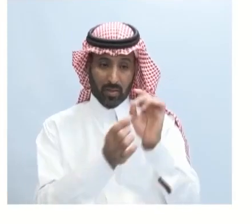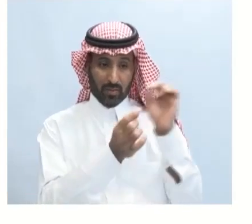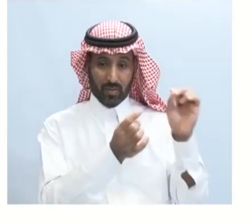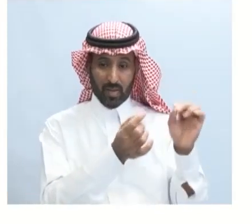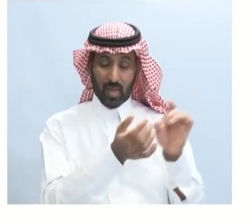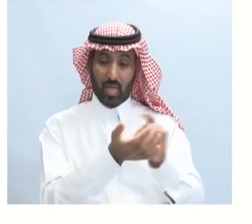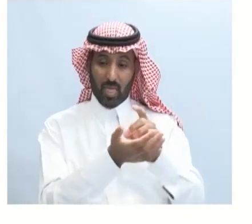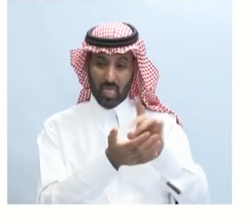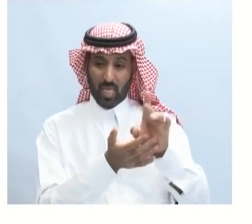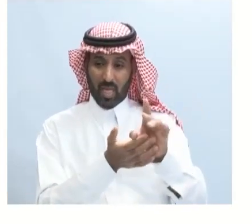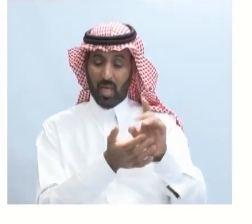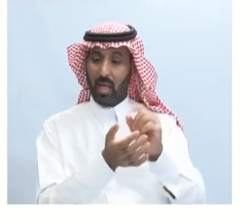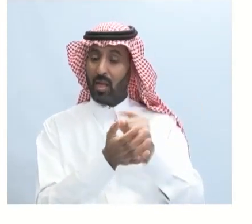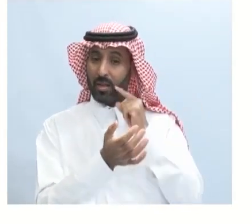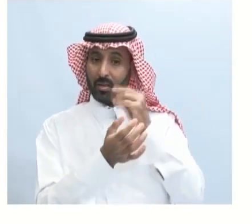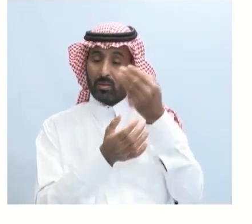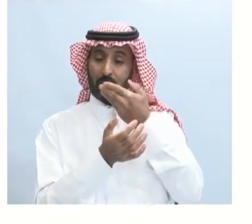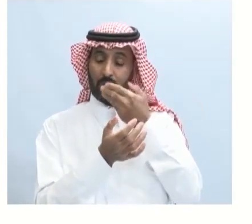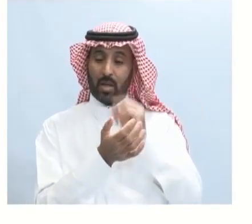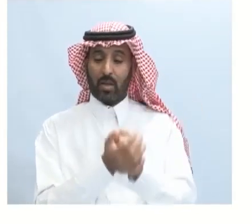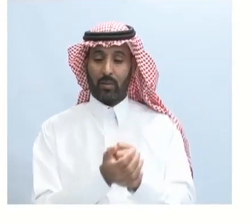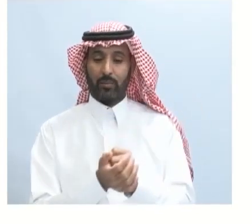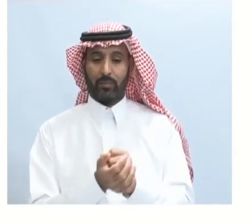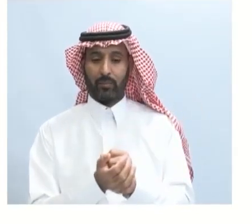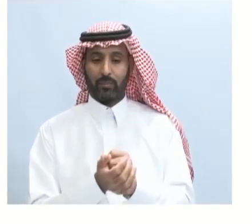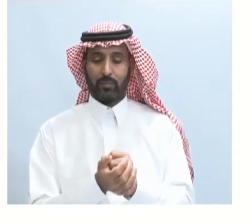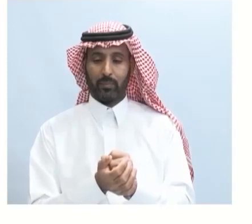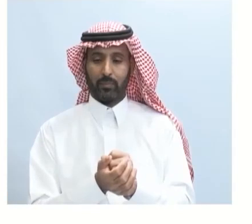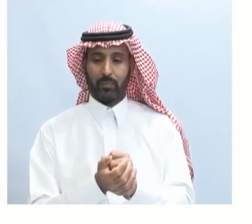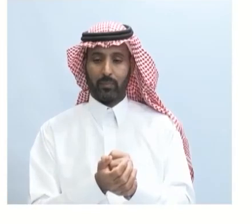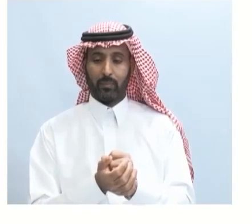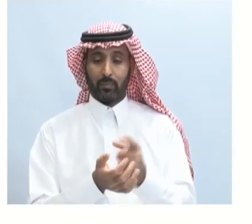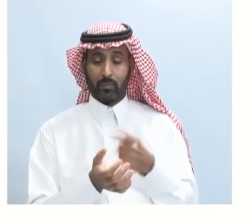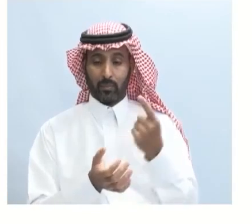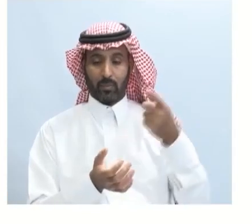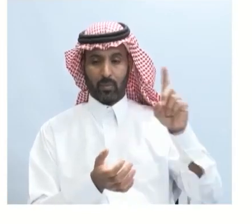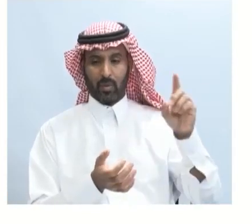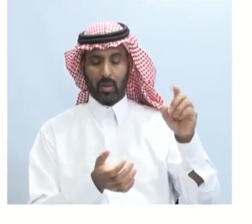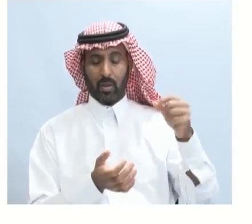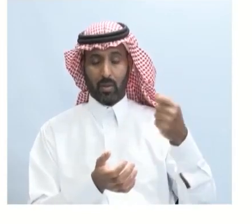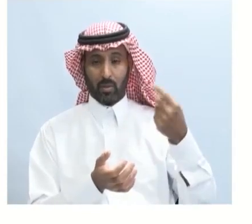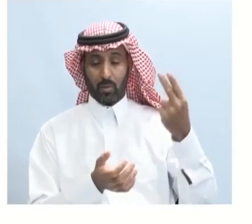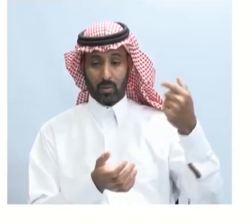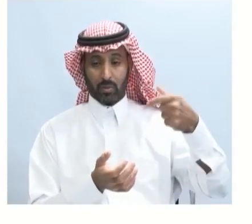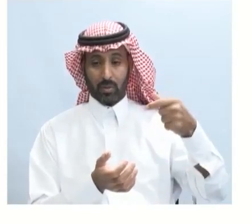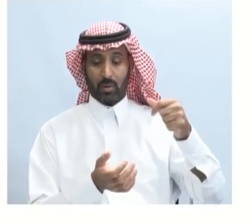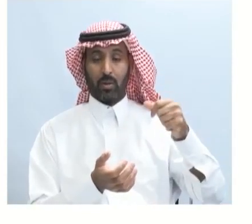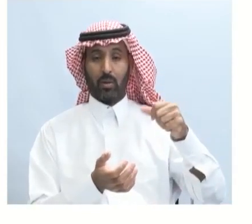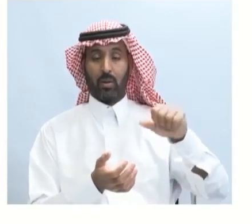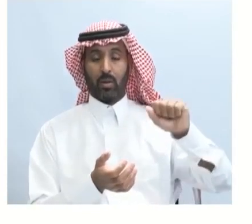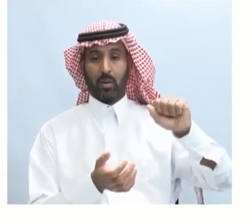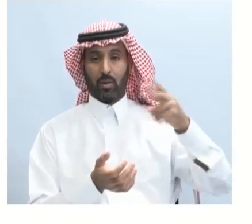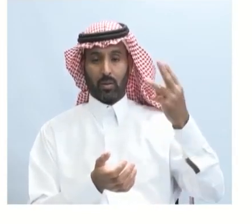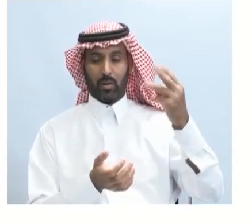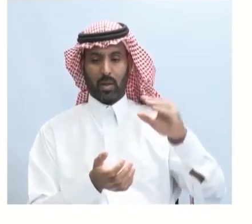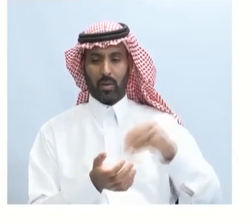تكون الماء ازاله الذرات الت تكون الماء اذا احذف الماء الذرات تكون الماء اذا مباشره حذف الماء